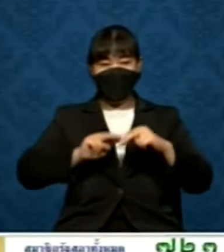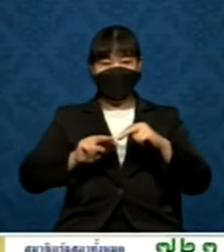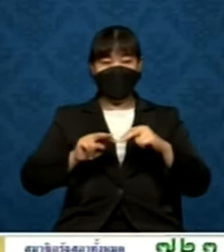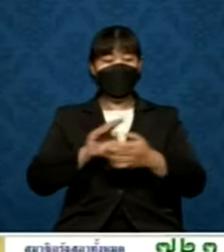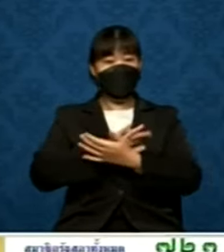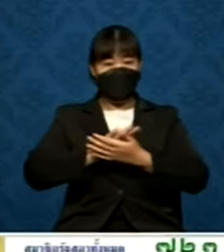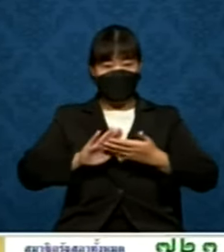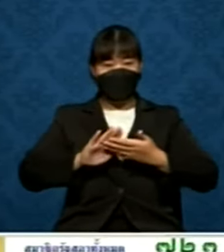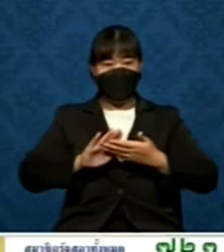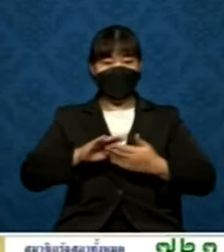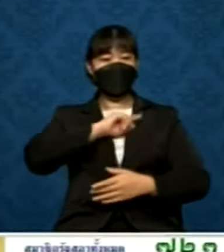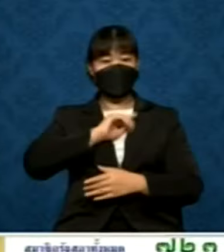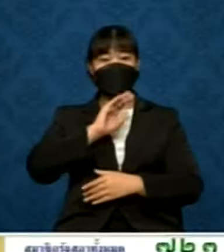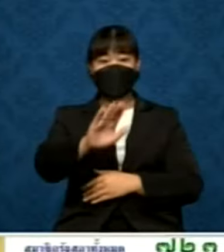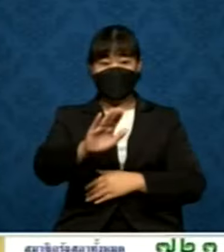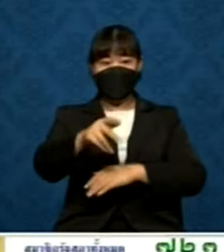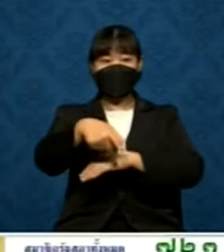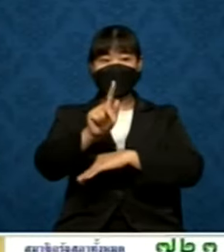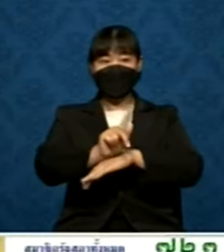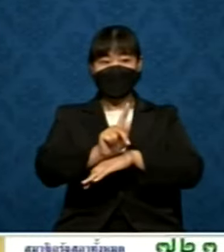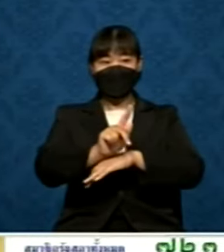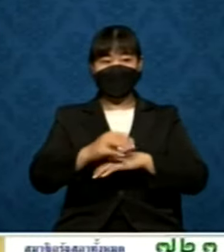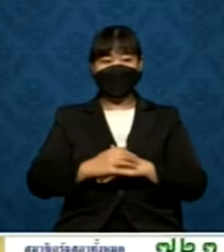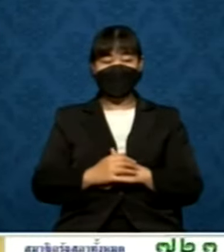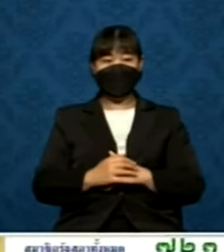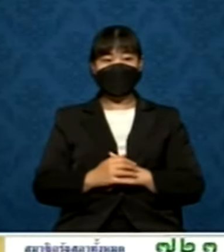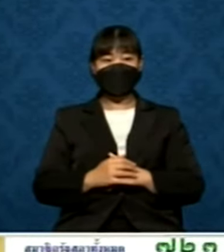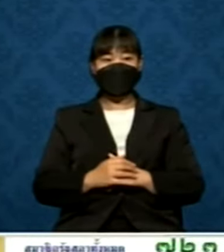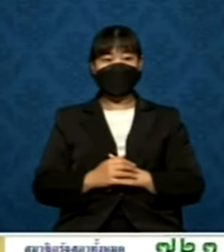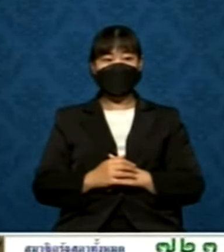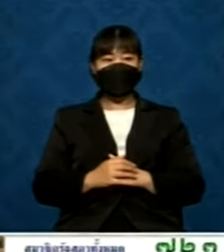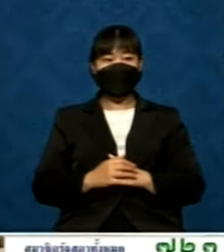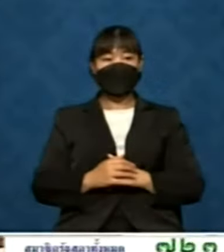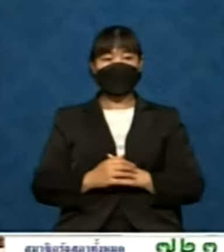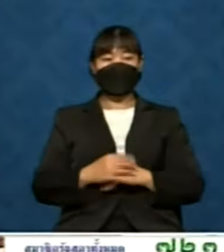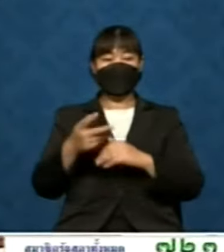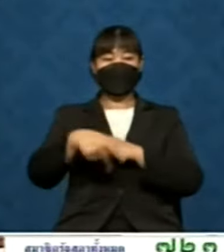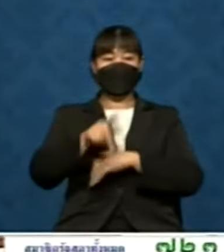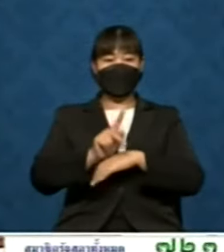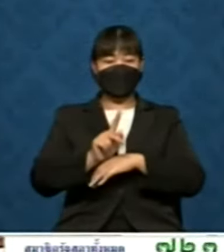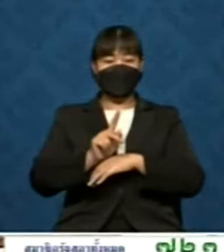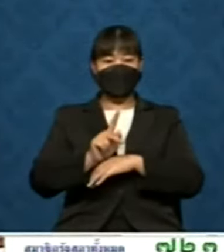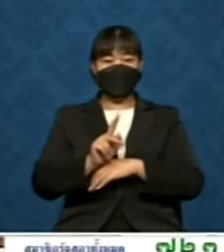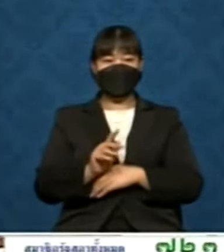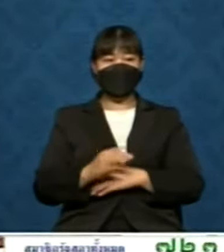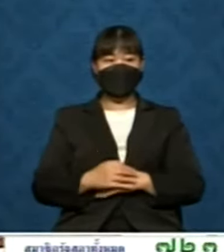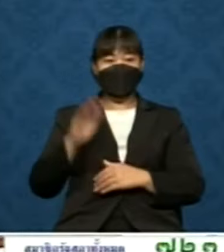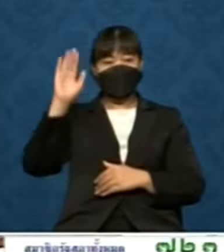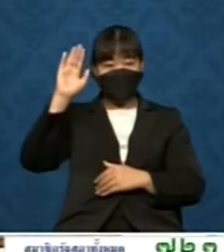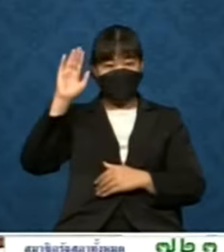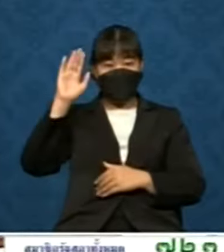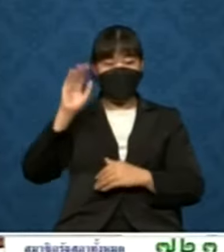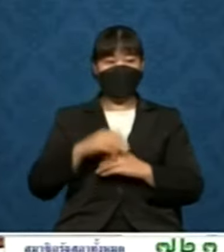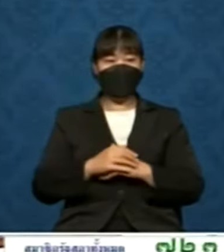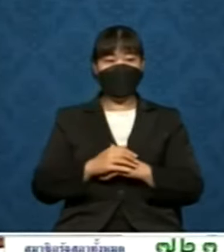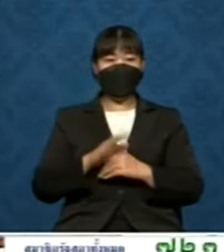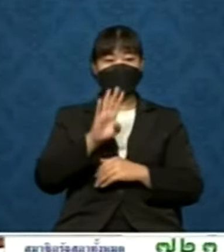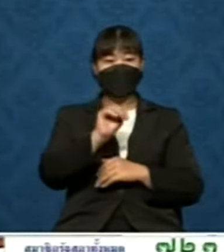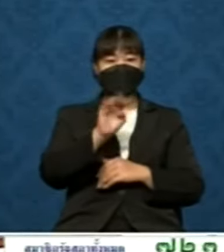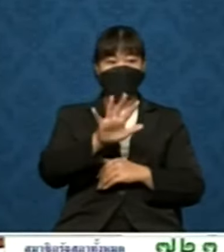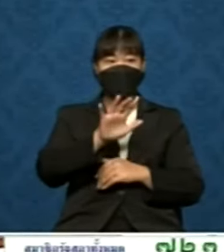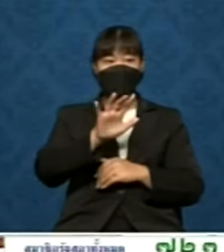ที่ของท่าน เข้าใจแล้วครับท่าน ประท้วงครับท่านประธานครับประท้วงครับ45วรรค2ครับ แม่ท่านผ